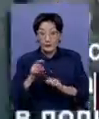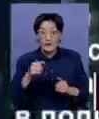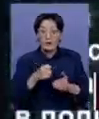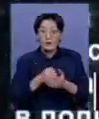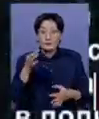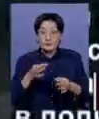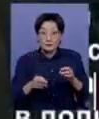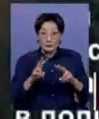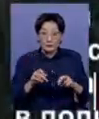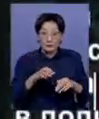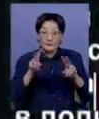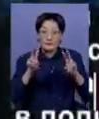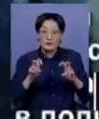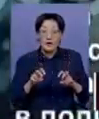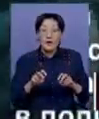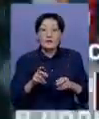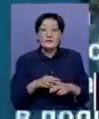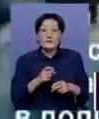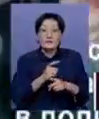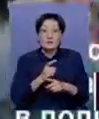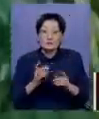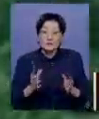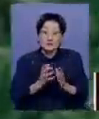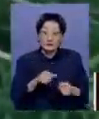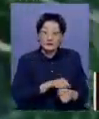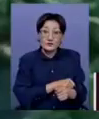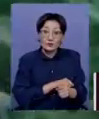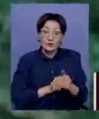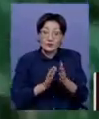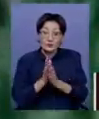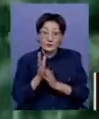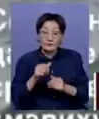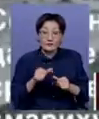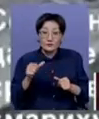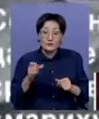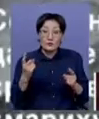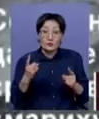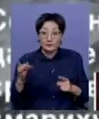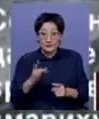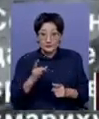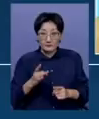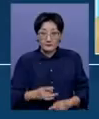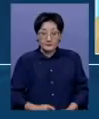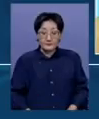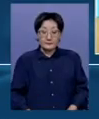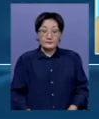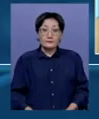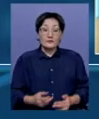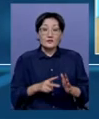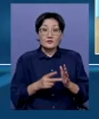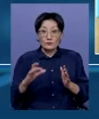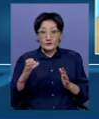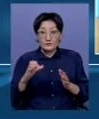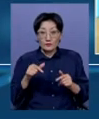досудебное расследование по статье «Незаконное хранение наркотических средств в особо крупном размере». 7